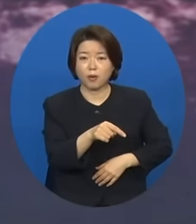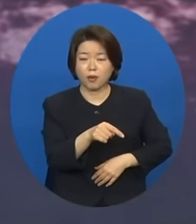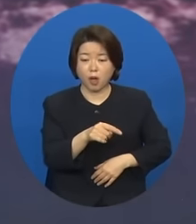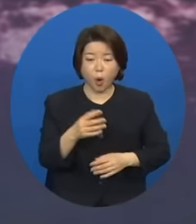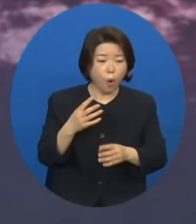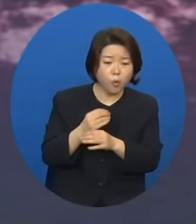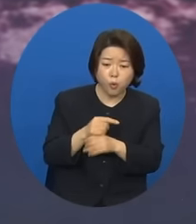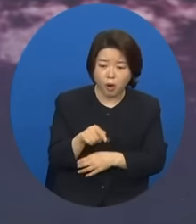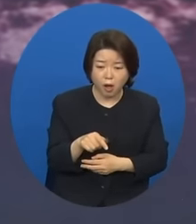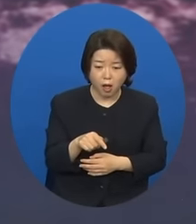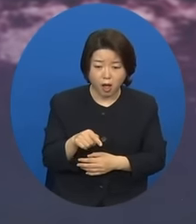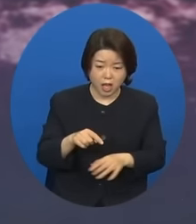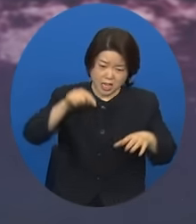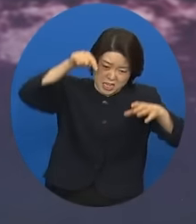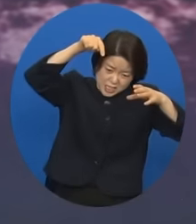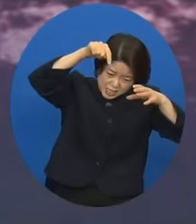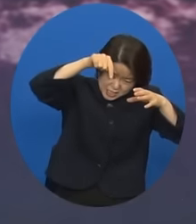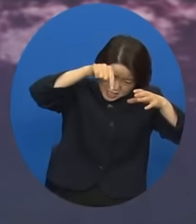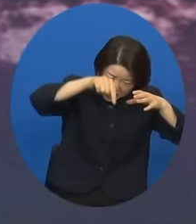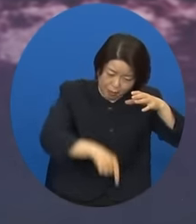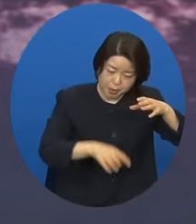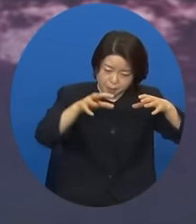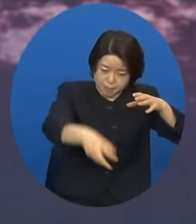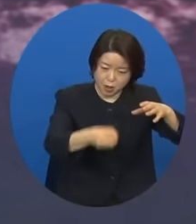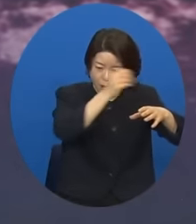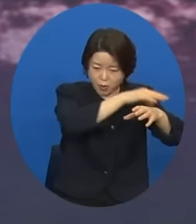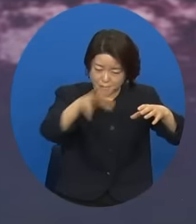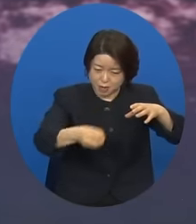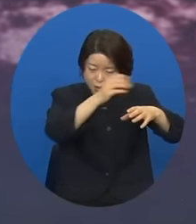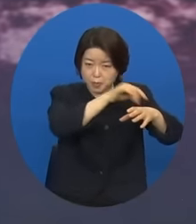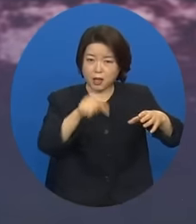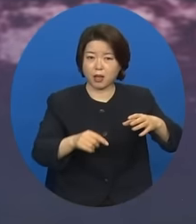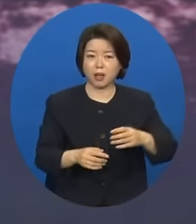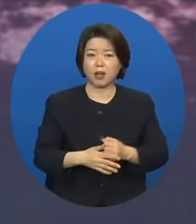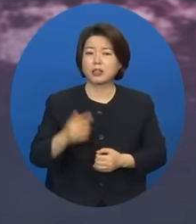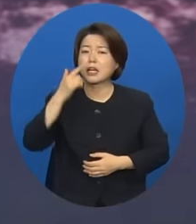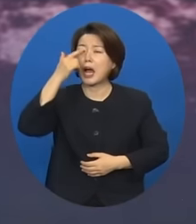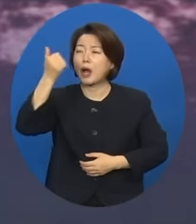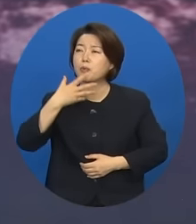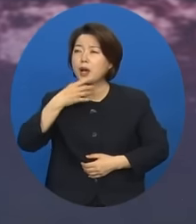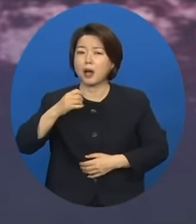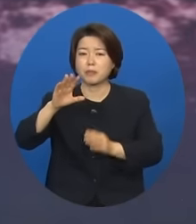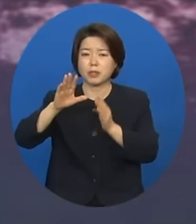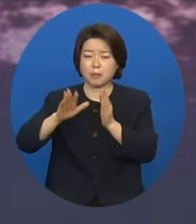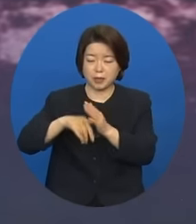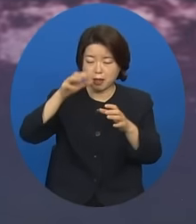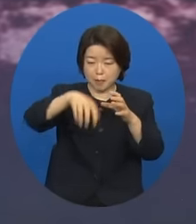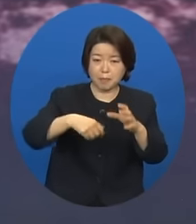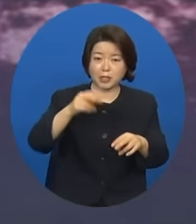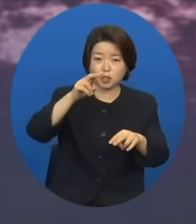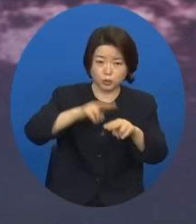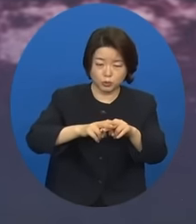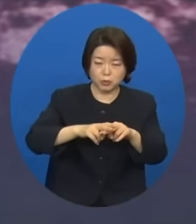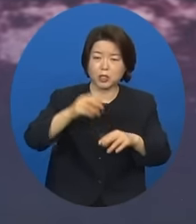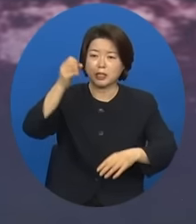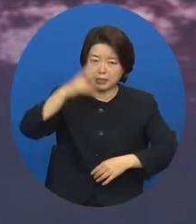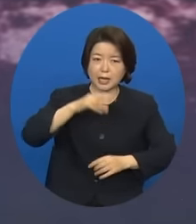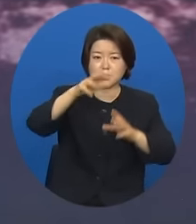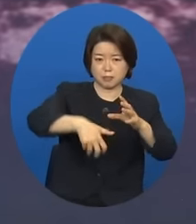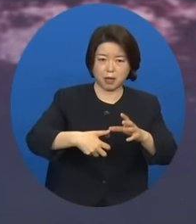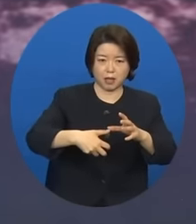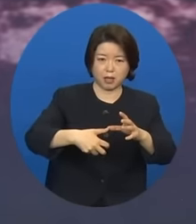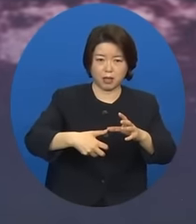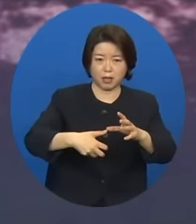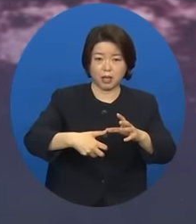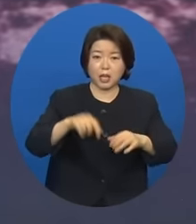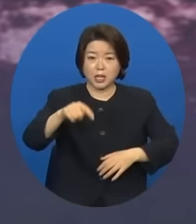계속 파내고 여러분 보세요 18절에 보십시오 그 아버지 아브라함 때 팠던 우물들을 다시 팠으니 19절에 골짜기를 파서